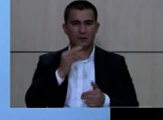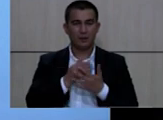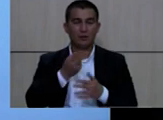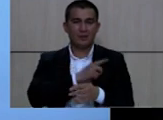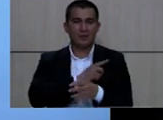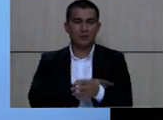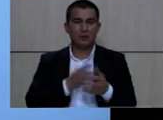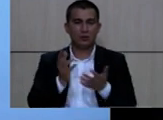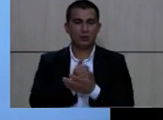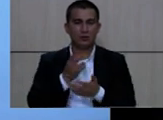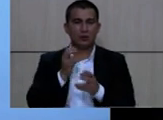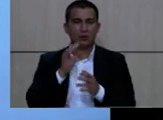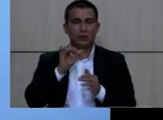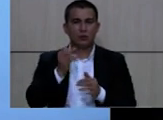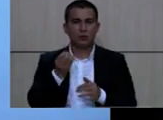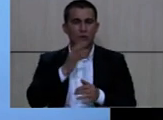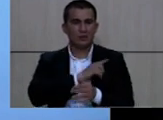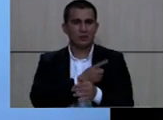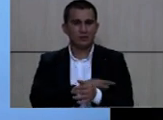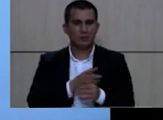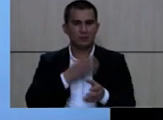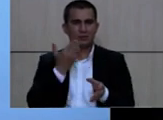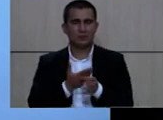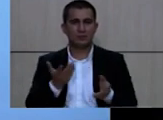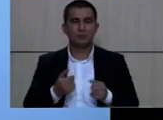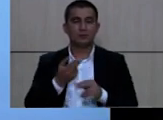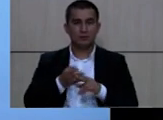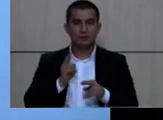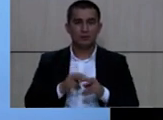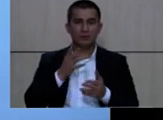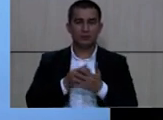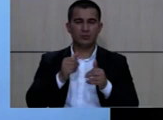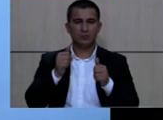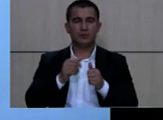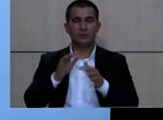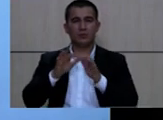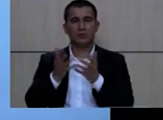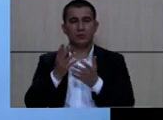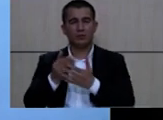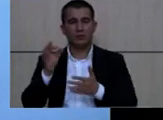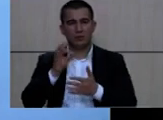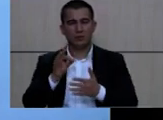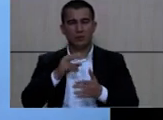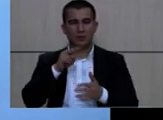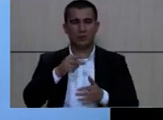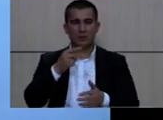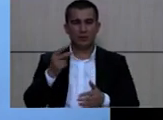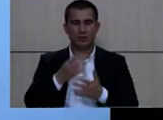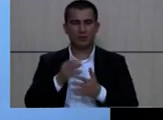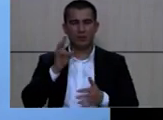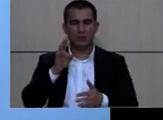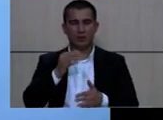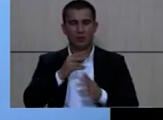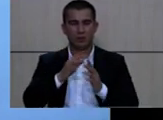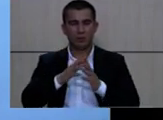kuchni. Formulamiz. Demak, jism impulsi formulasidan foydalanamiz. P barobar M